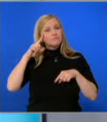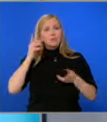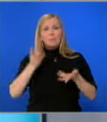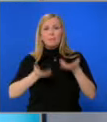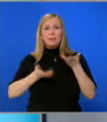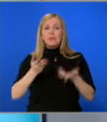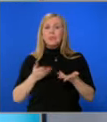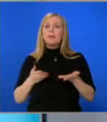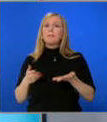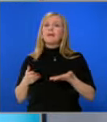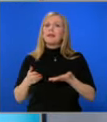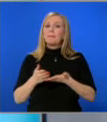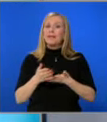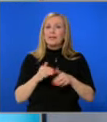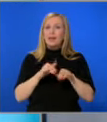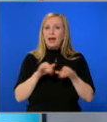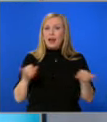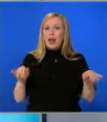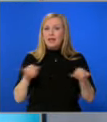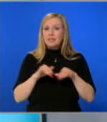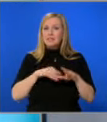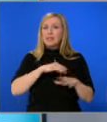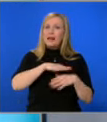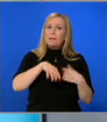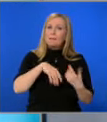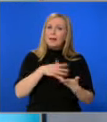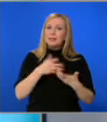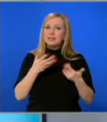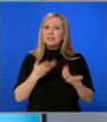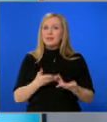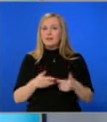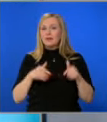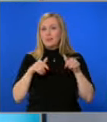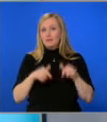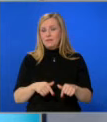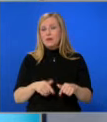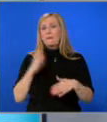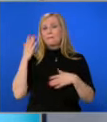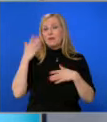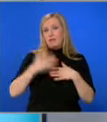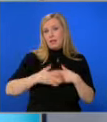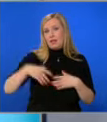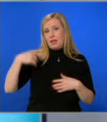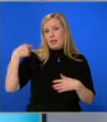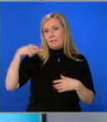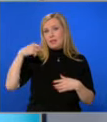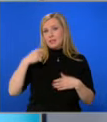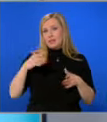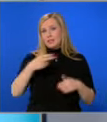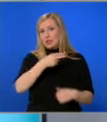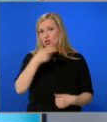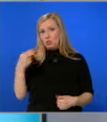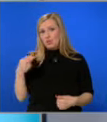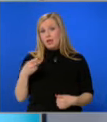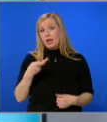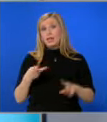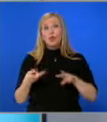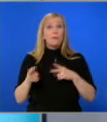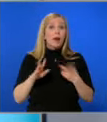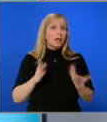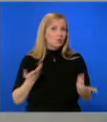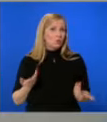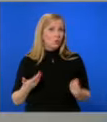премината границата на намеса в прерогатива на президентската институция или обратното. Аз считам